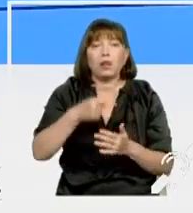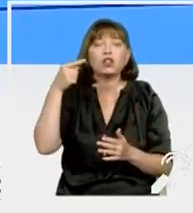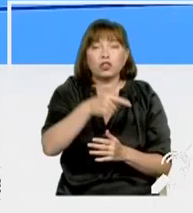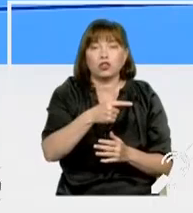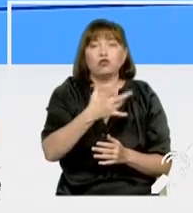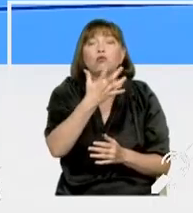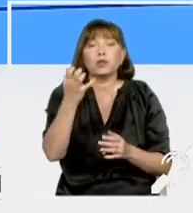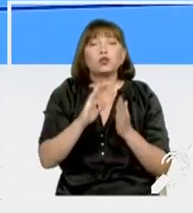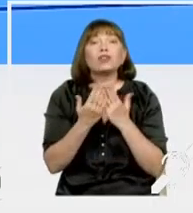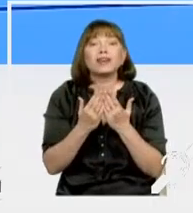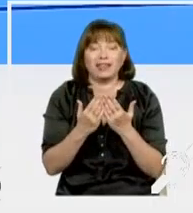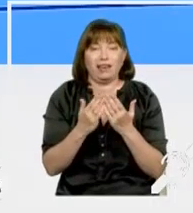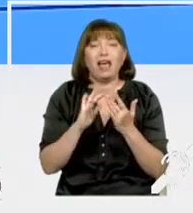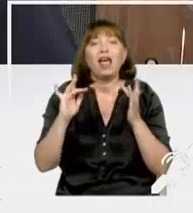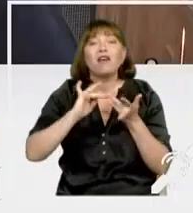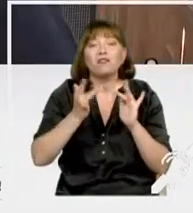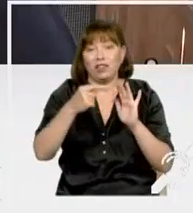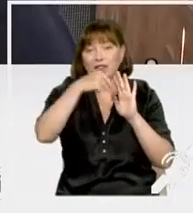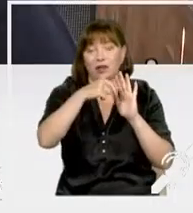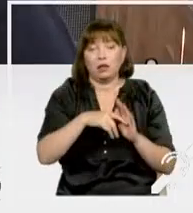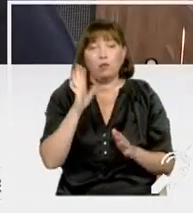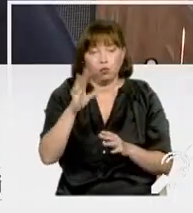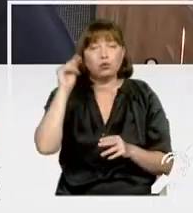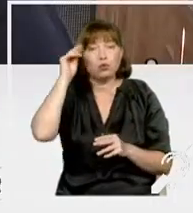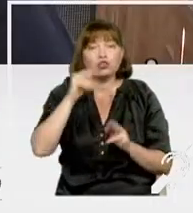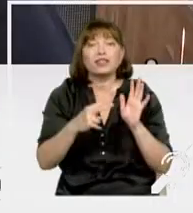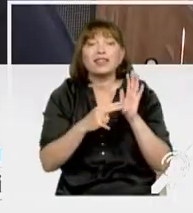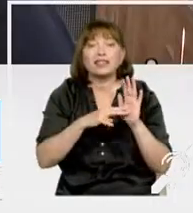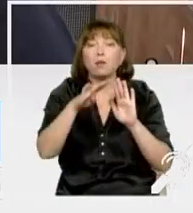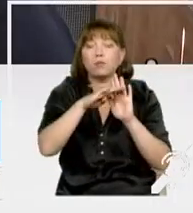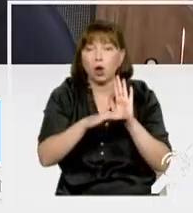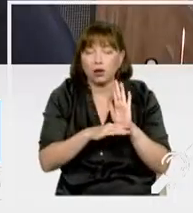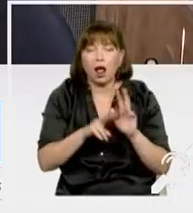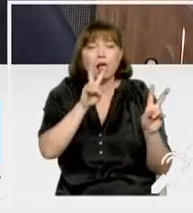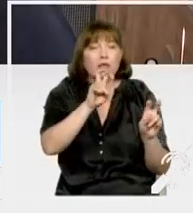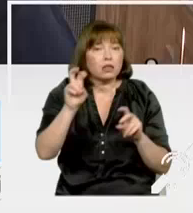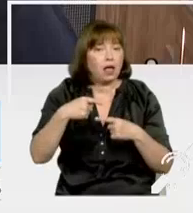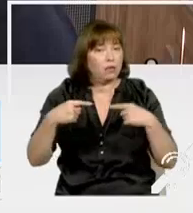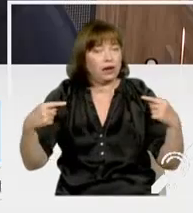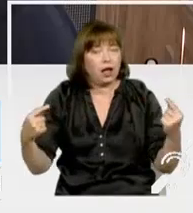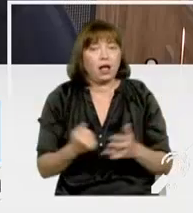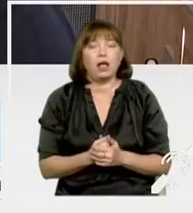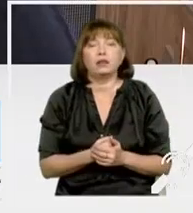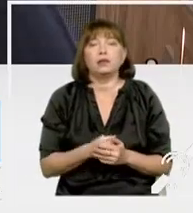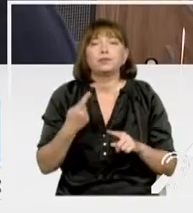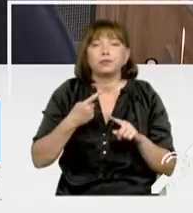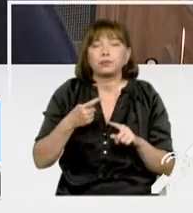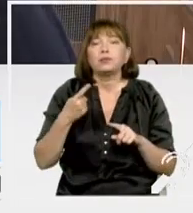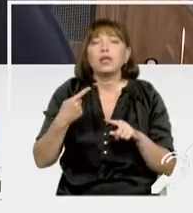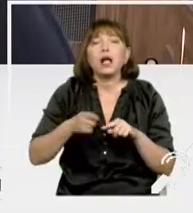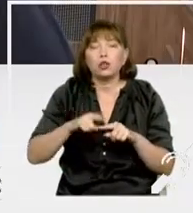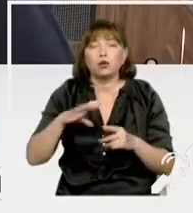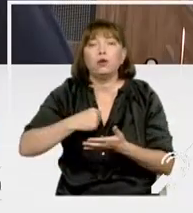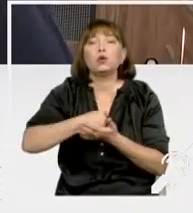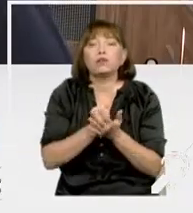în format electronic. Vor participa la 7 programe de formare pe tematici diferite, identificate în